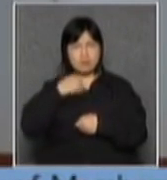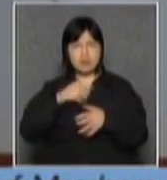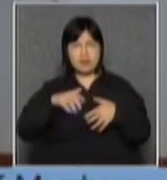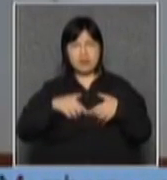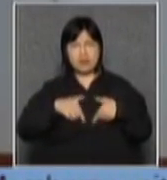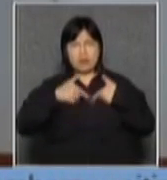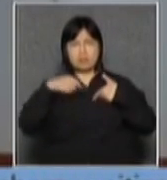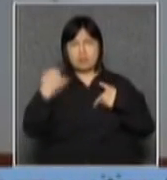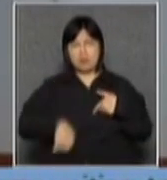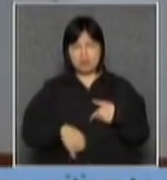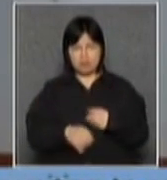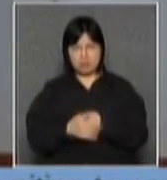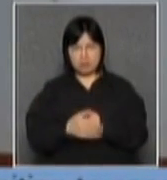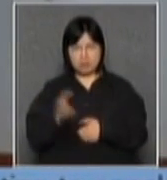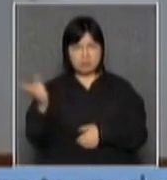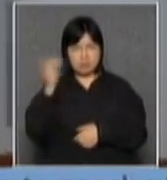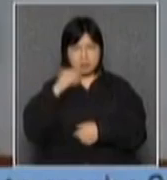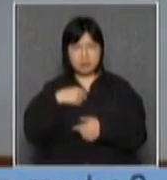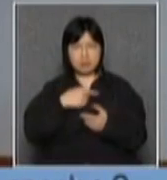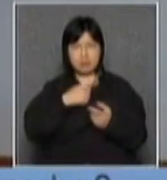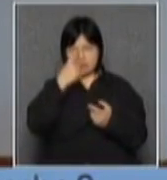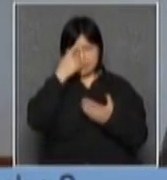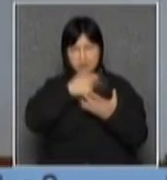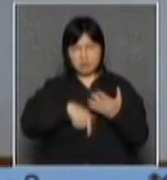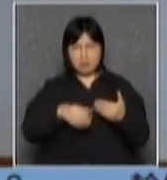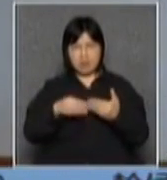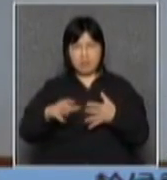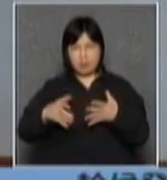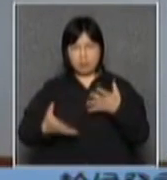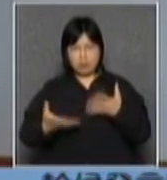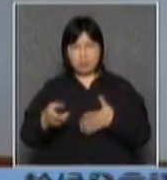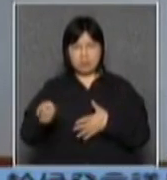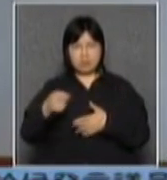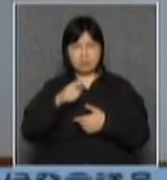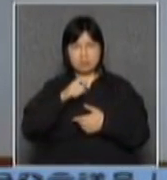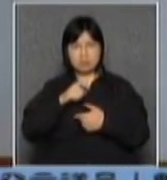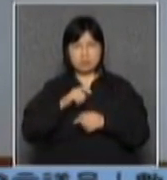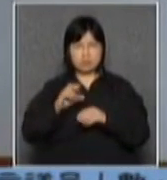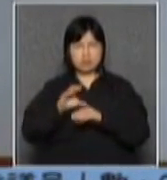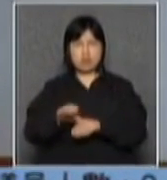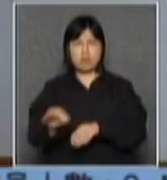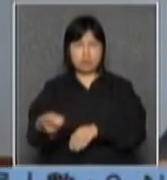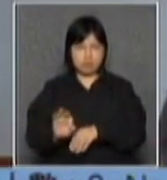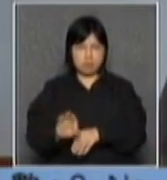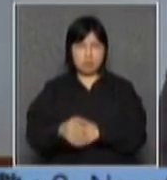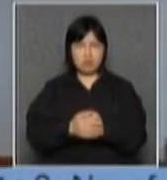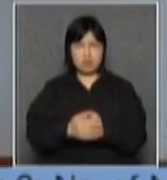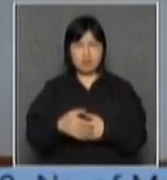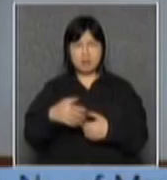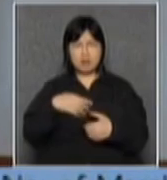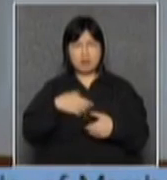哥一聽到話喂阿長毛拉布啊，可能你嗰啲金商量又冇啊，係咁嚇啲老